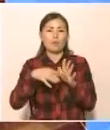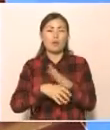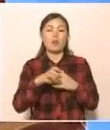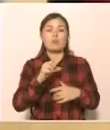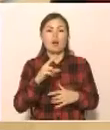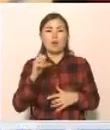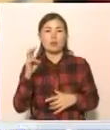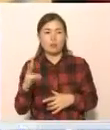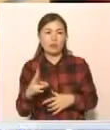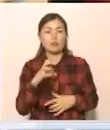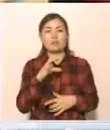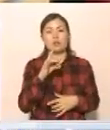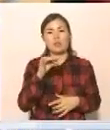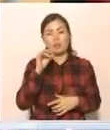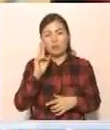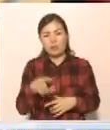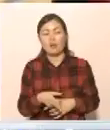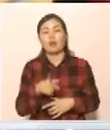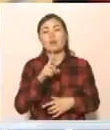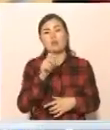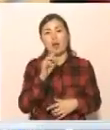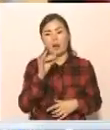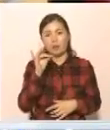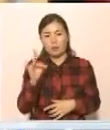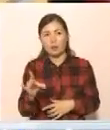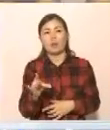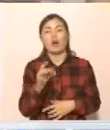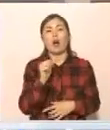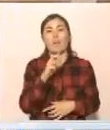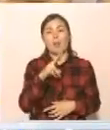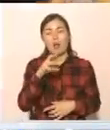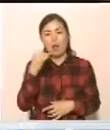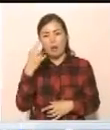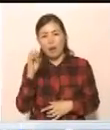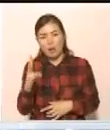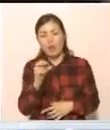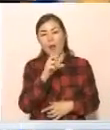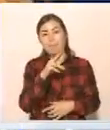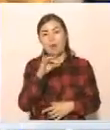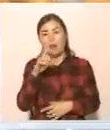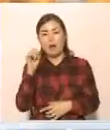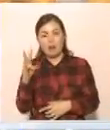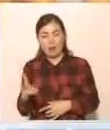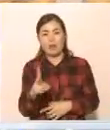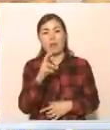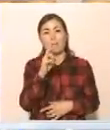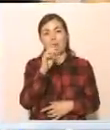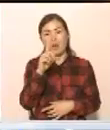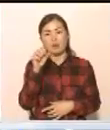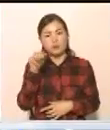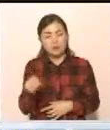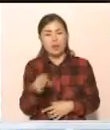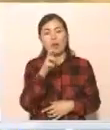Сәкен Бибосынов, Серік Теміржанов, Закир Сафулин, Аблайхан Жүсіпов, Әбілхан Аманқұл, Бекзат